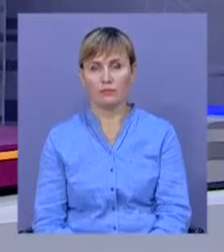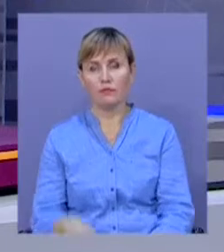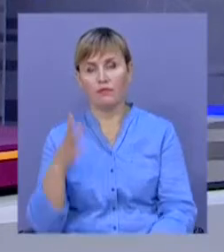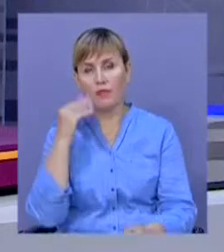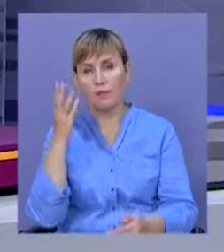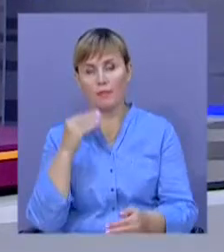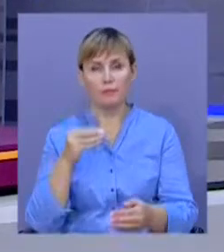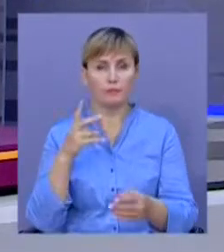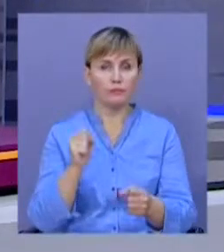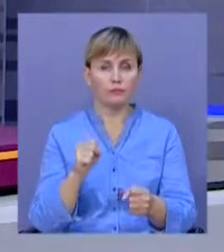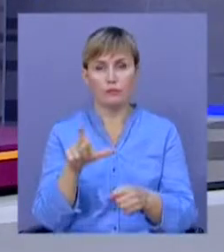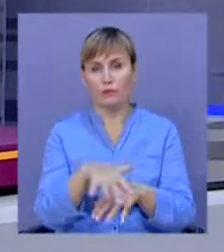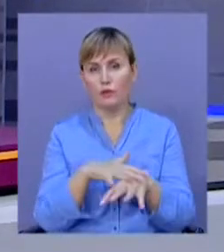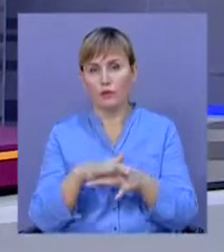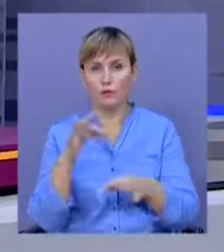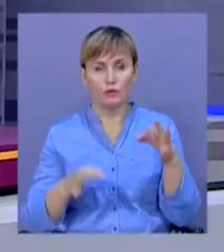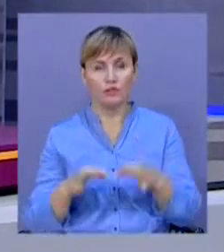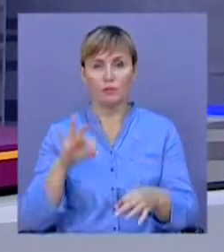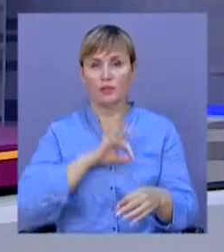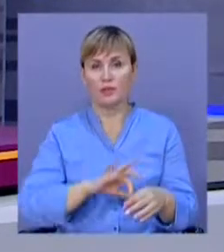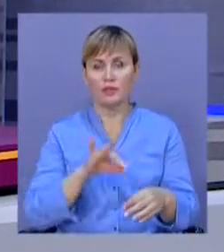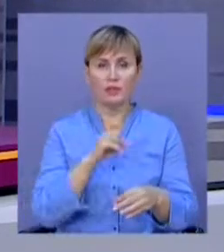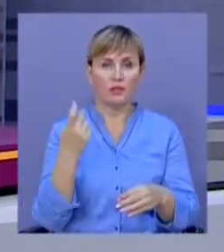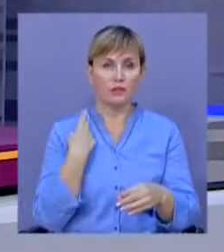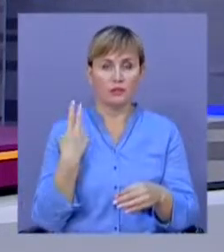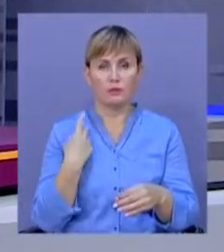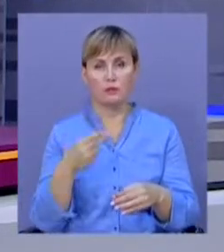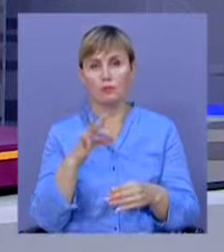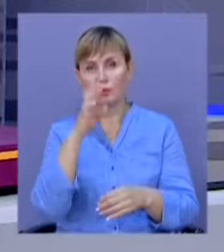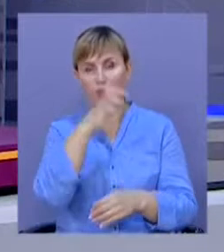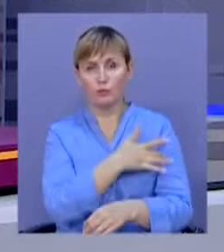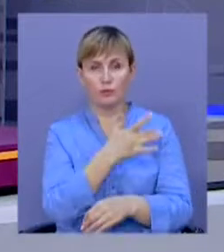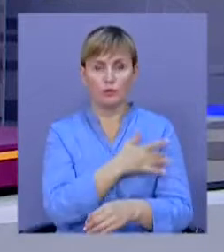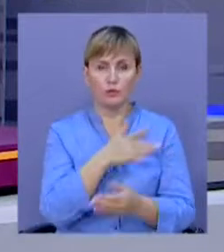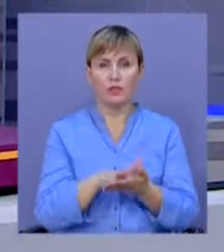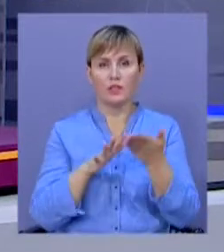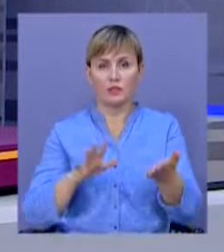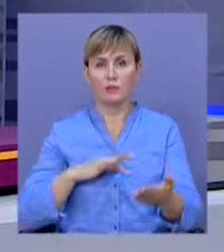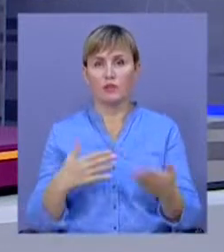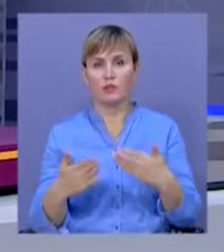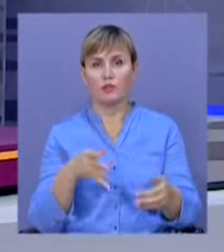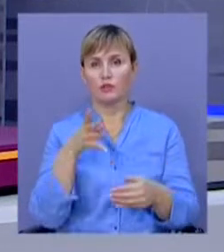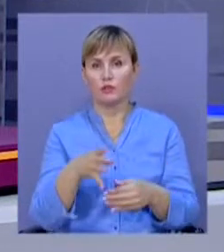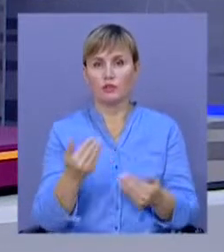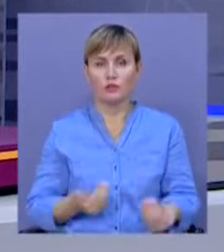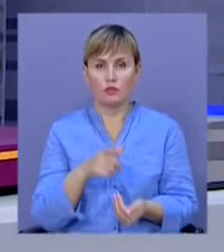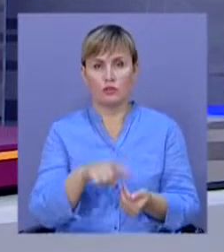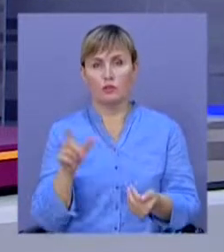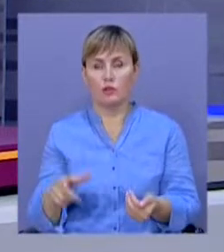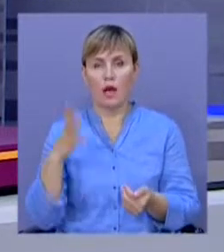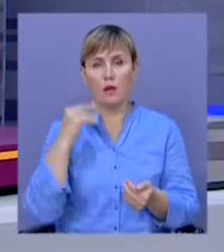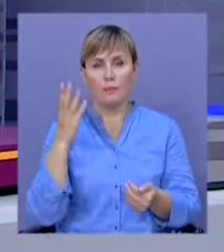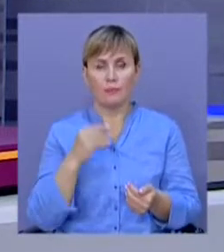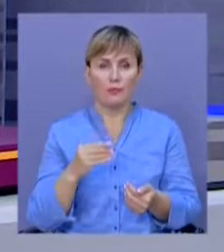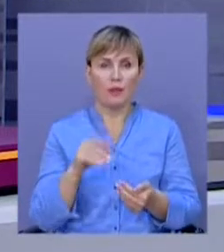В Алматы монополисты судятся с потребителями из-за долгов по комуслугам. Иски были в отношении 4000 жителей.